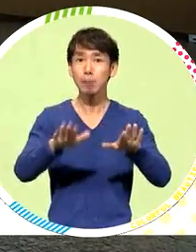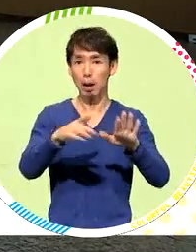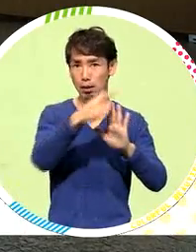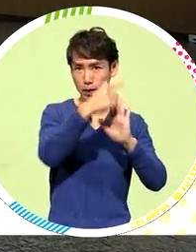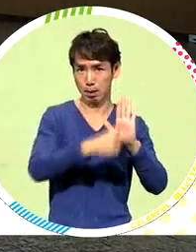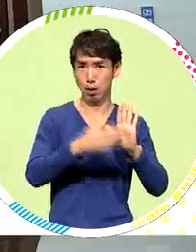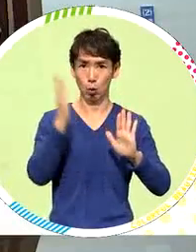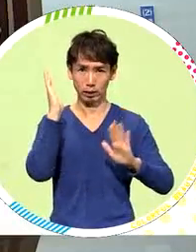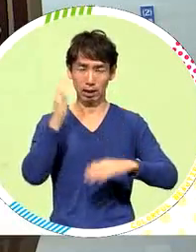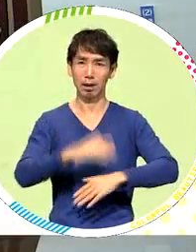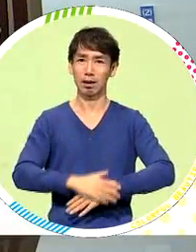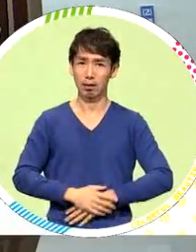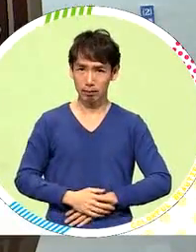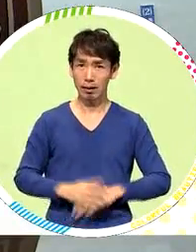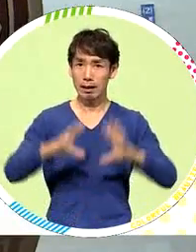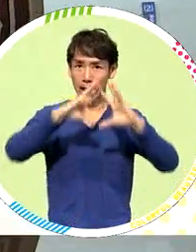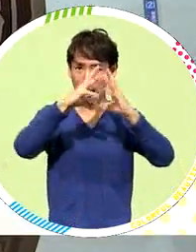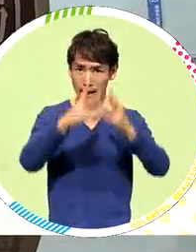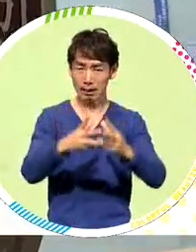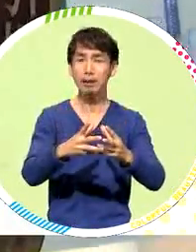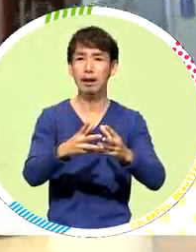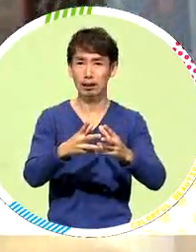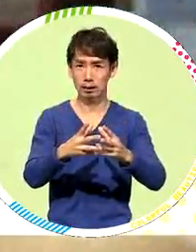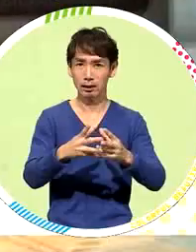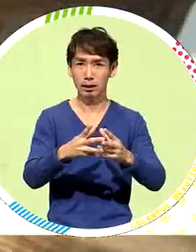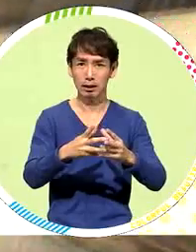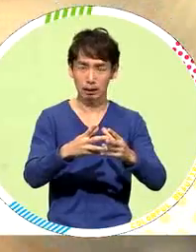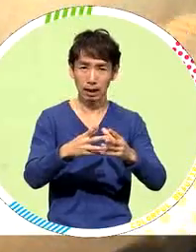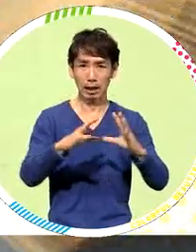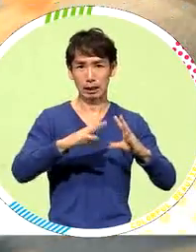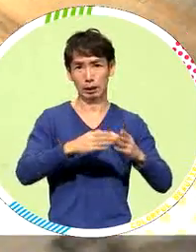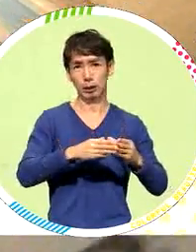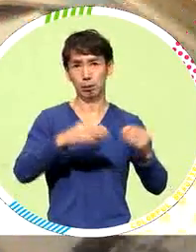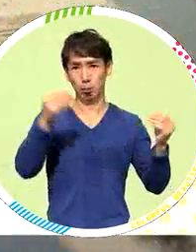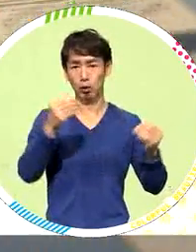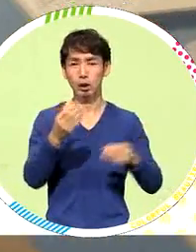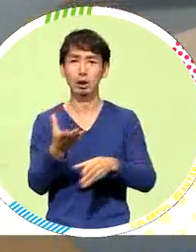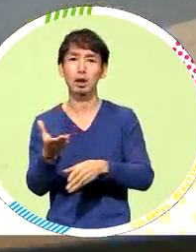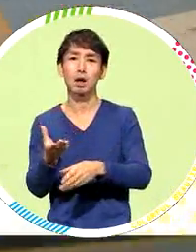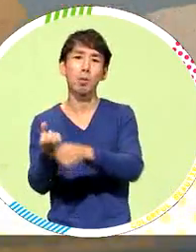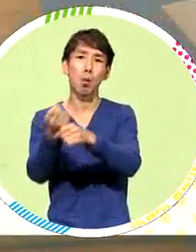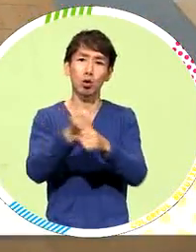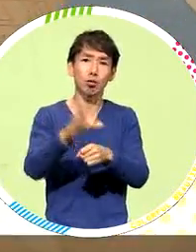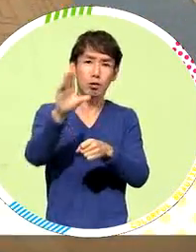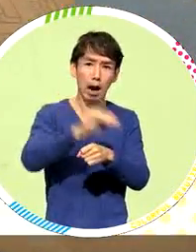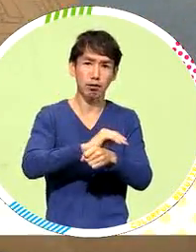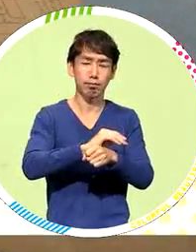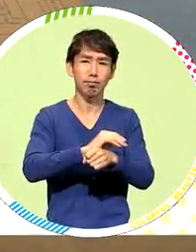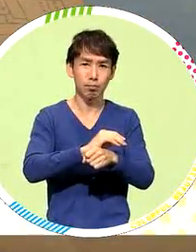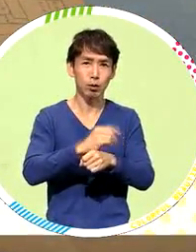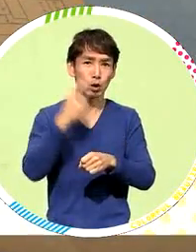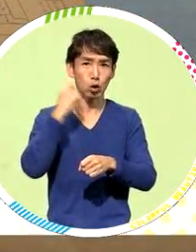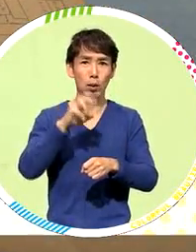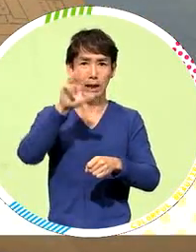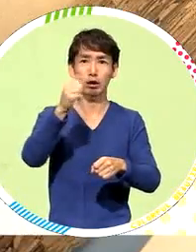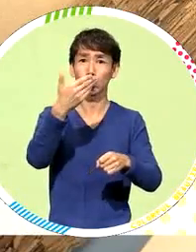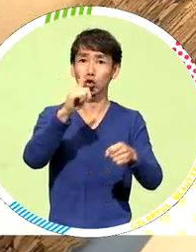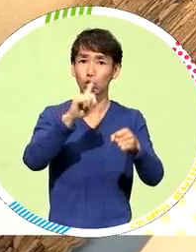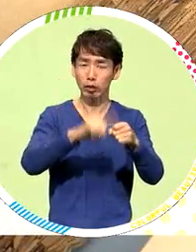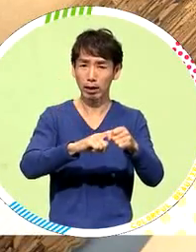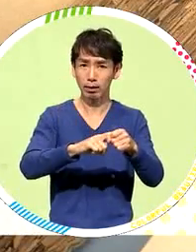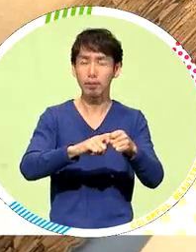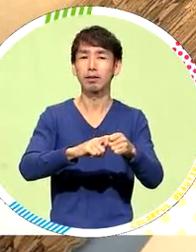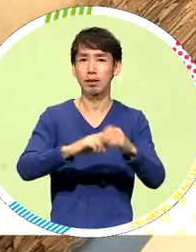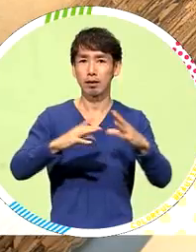n 関係の点中央行っておりますまあ昭和39年に引き上げ者団体全国連合会が